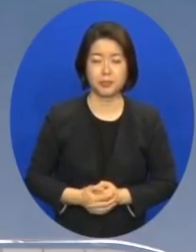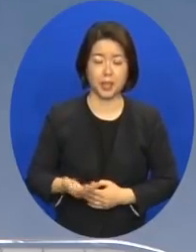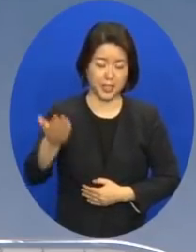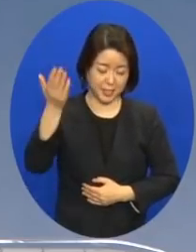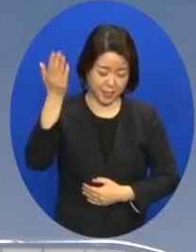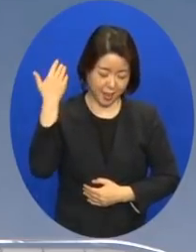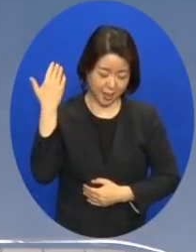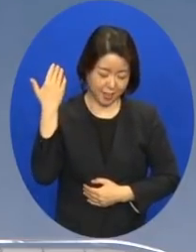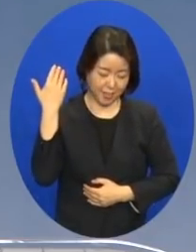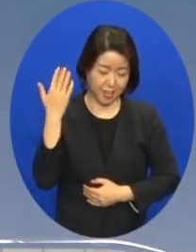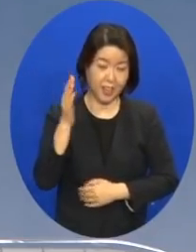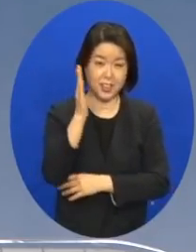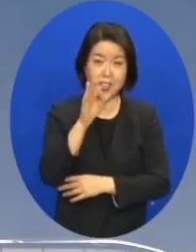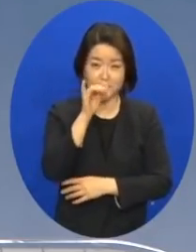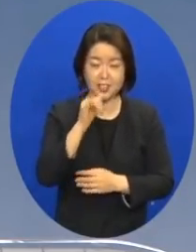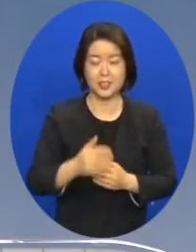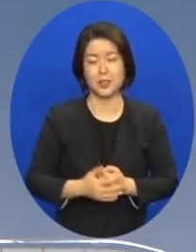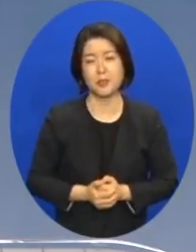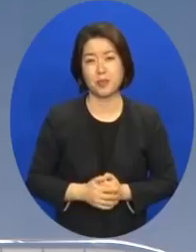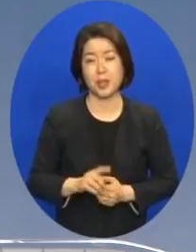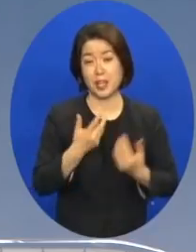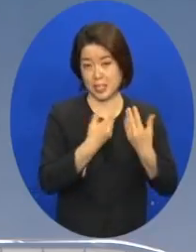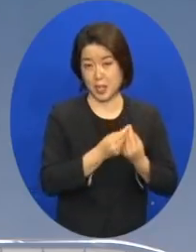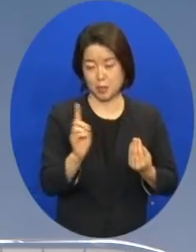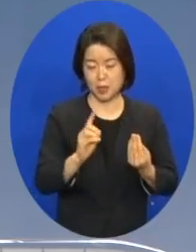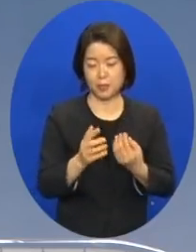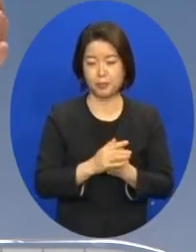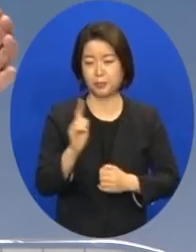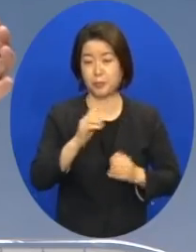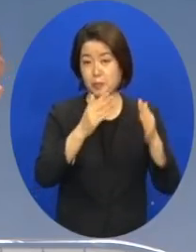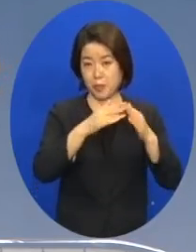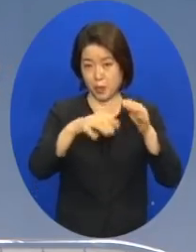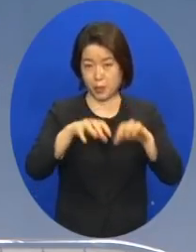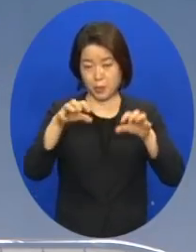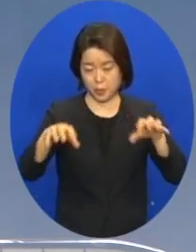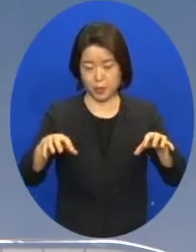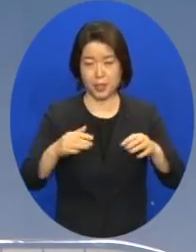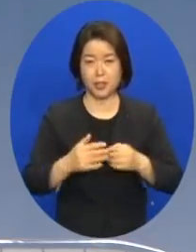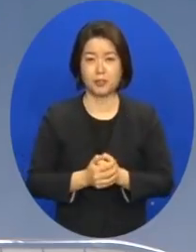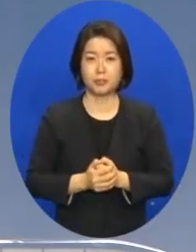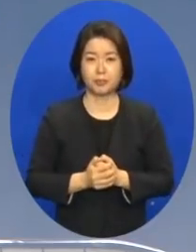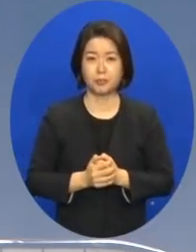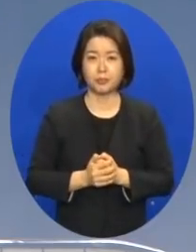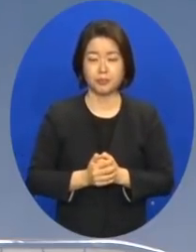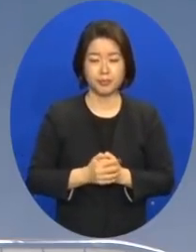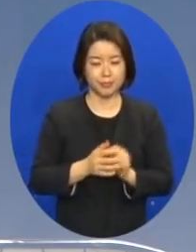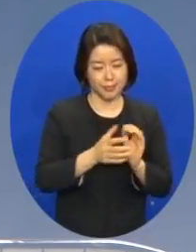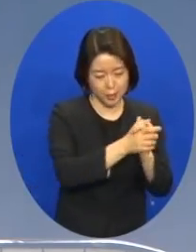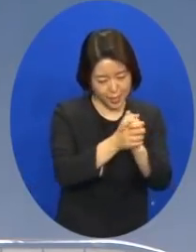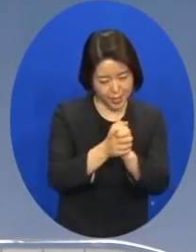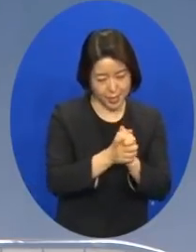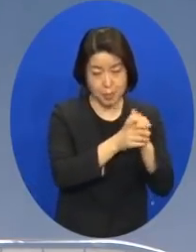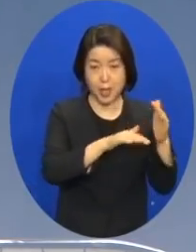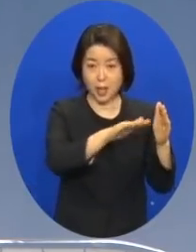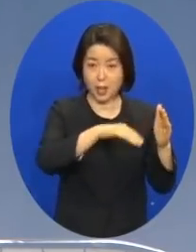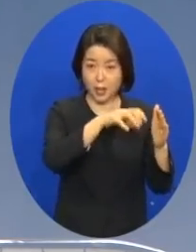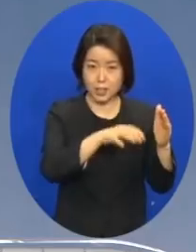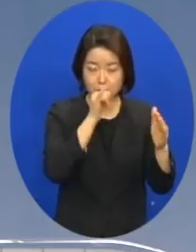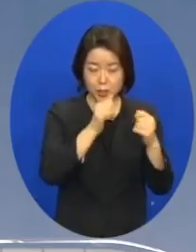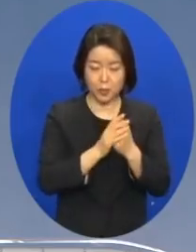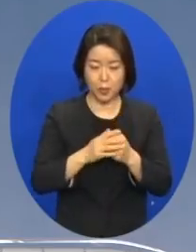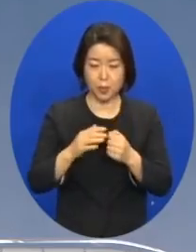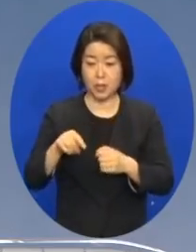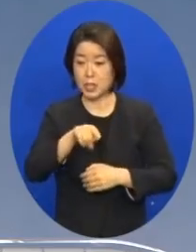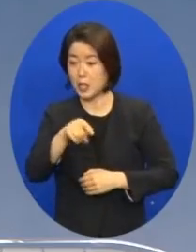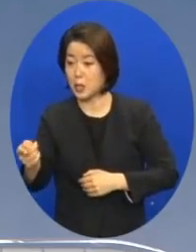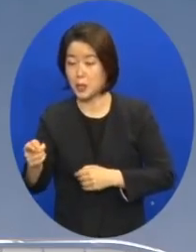옛날 이야기이긴 합니다만 어느 동네에 마을에 아주 화평한 가정이 있고 집안에 늘